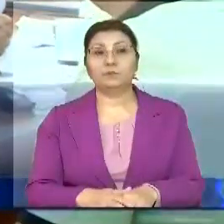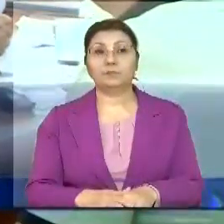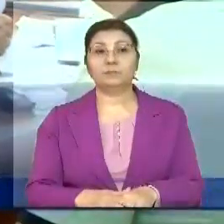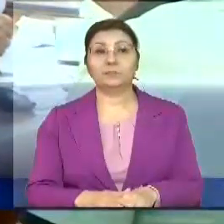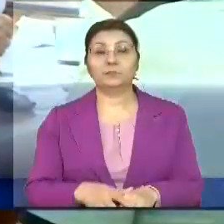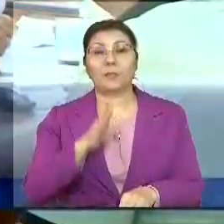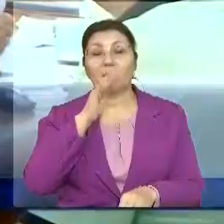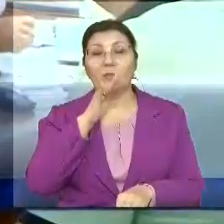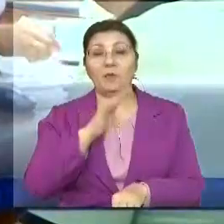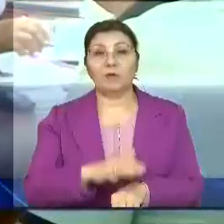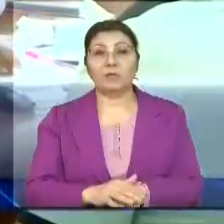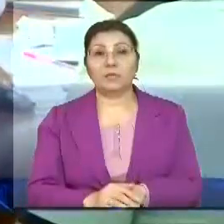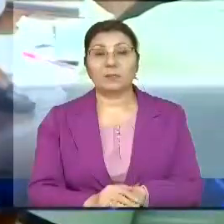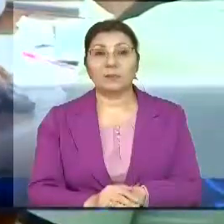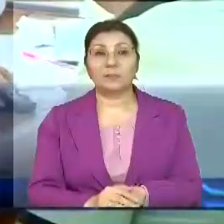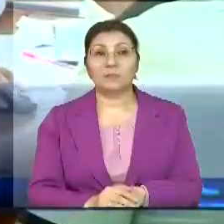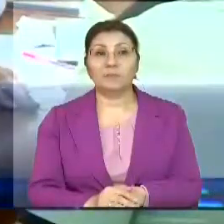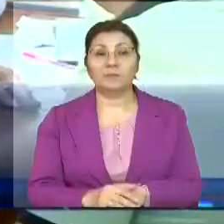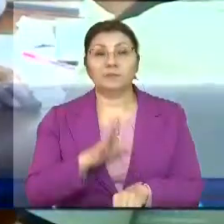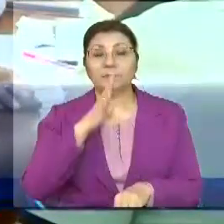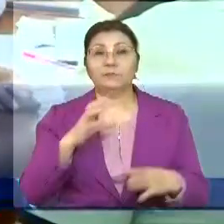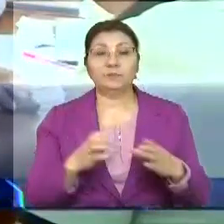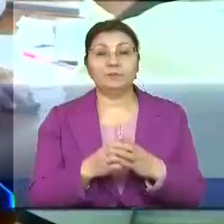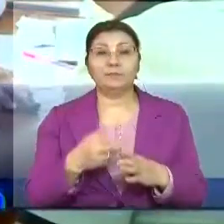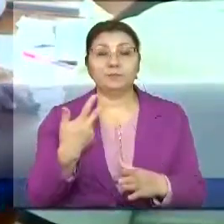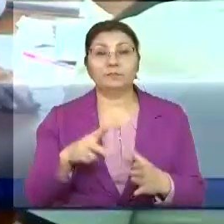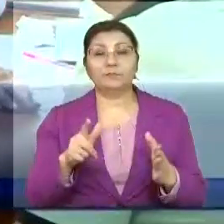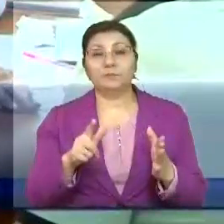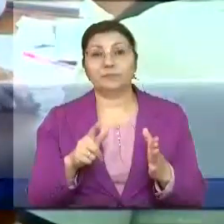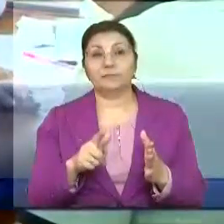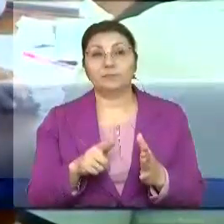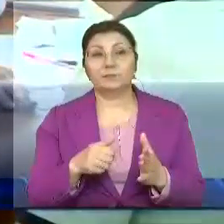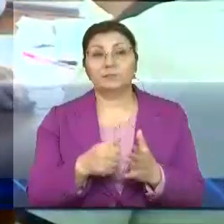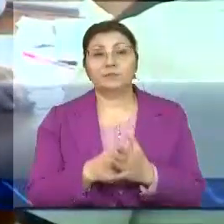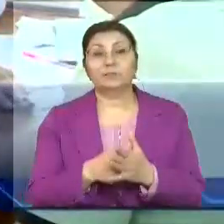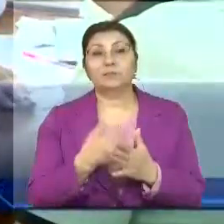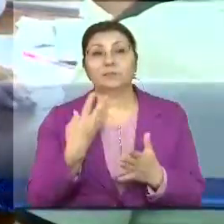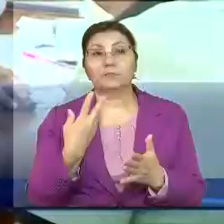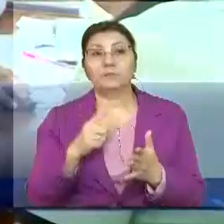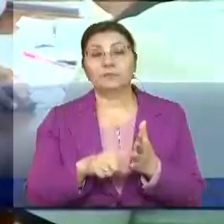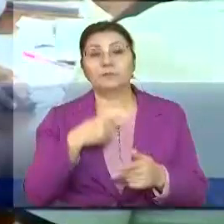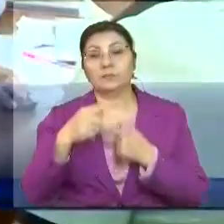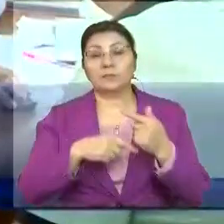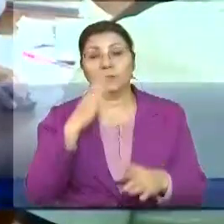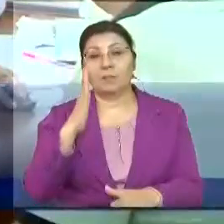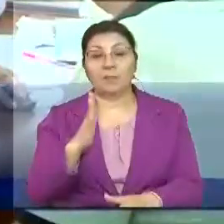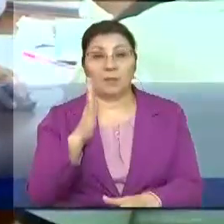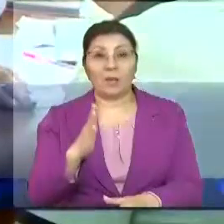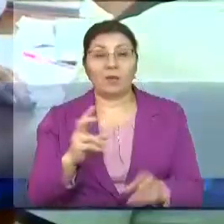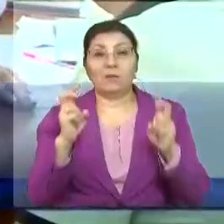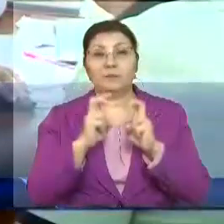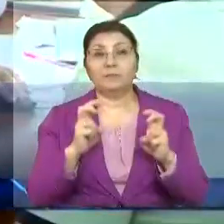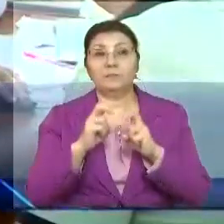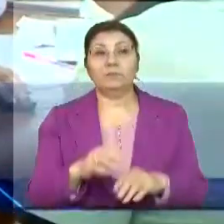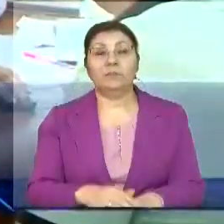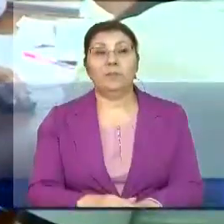по возрастам, именно возрастные группы, от 30 до 70 лет, которые указывала, они на следующий год подлежат, вот